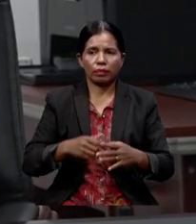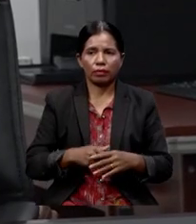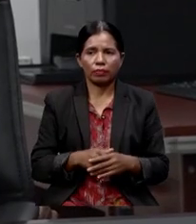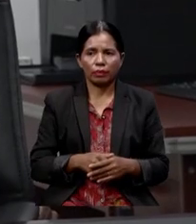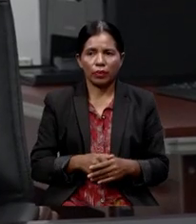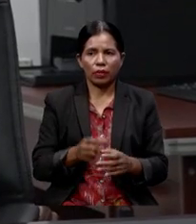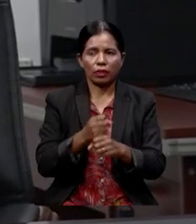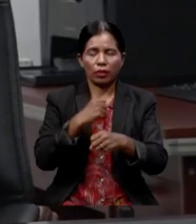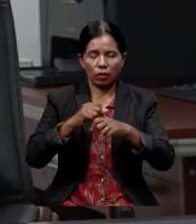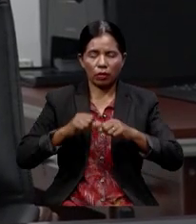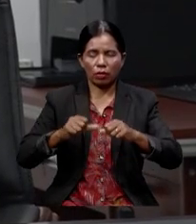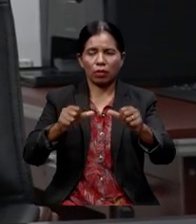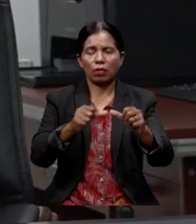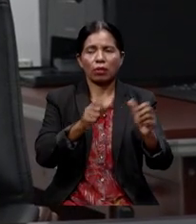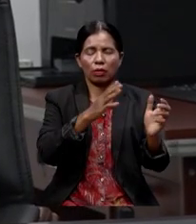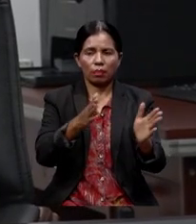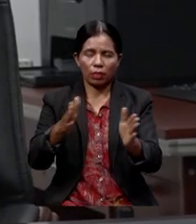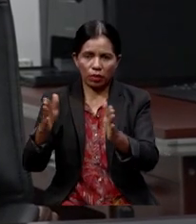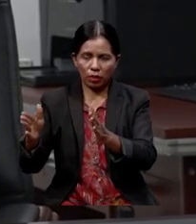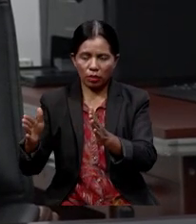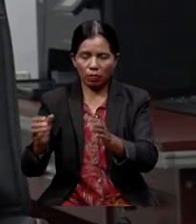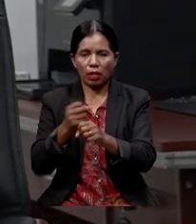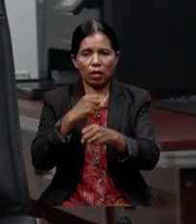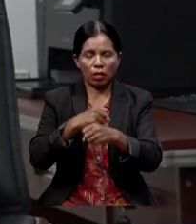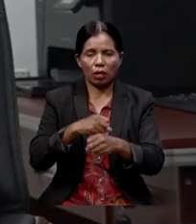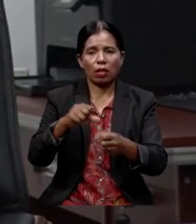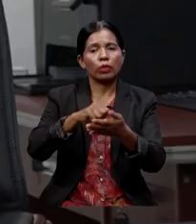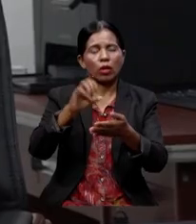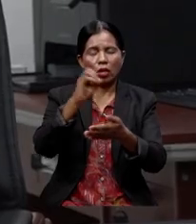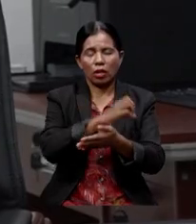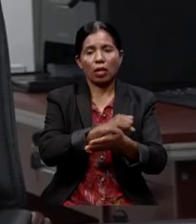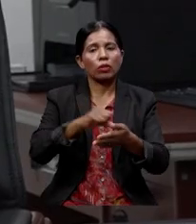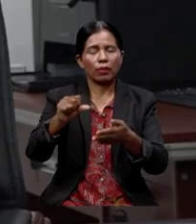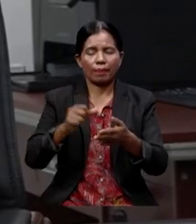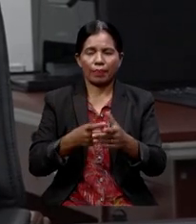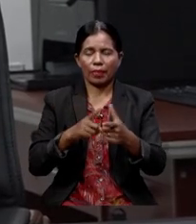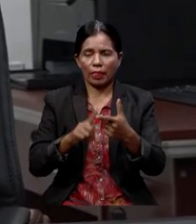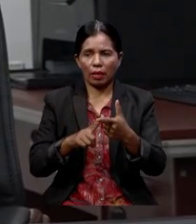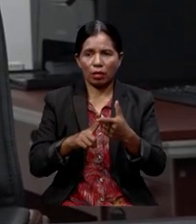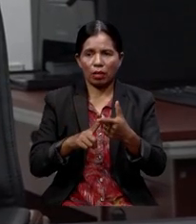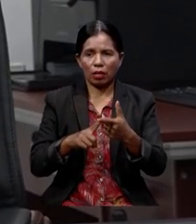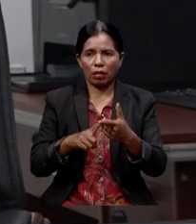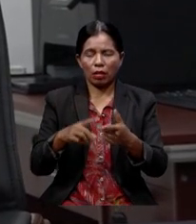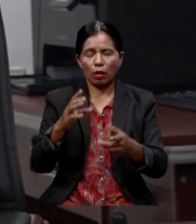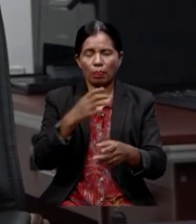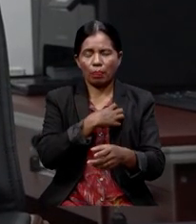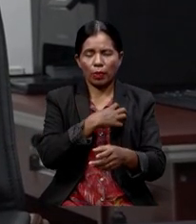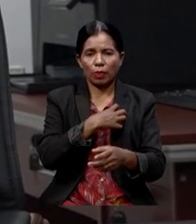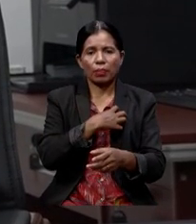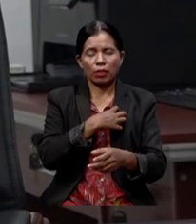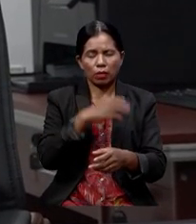o di halo kontinua sau prosesu bai ia autopsi depois de evakua bai ia bane polisi sira buka tenta paratu